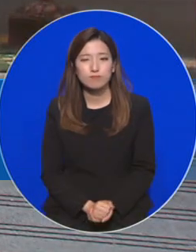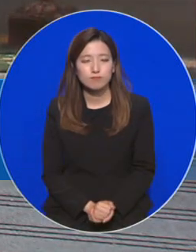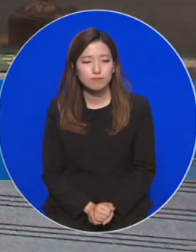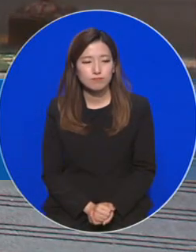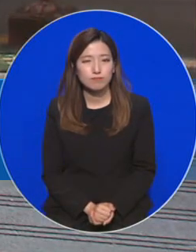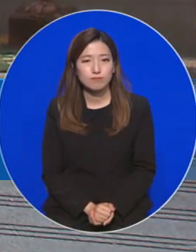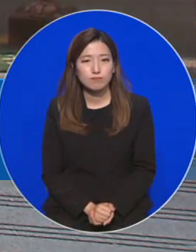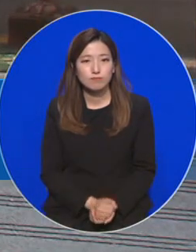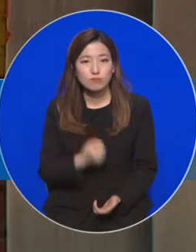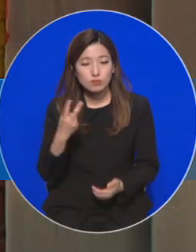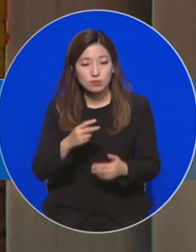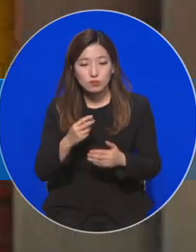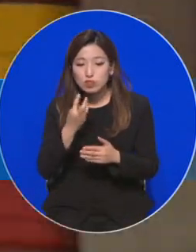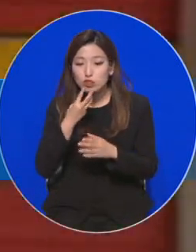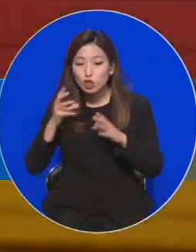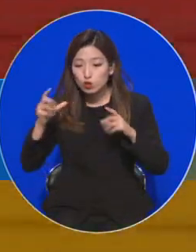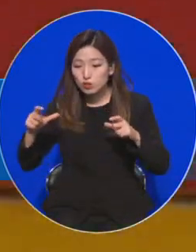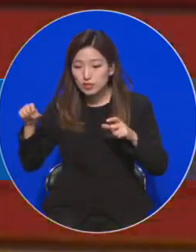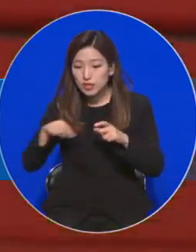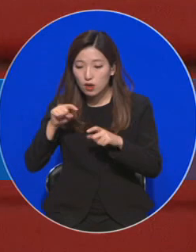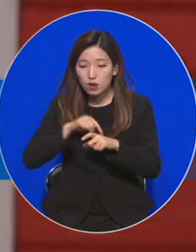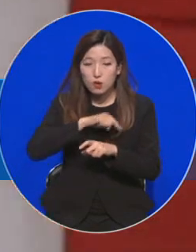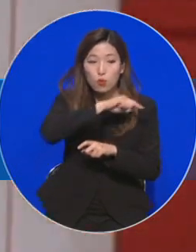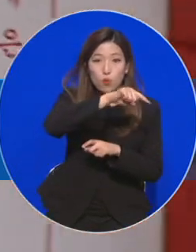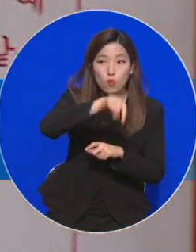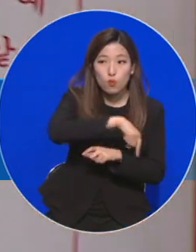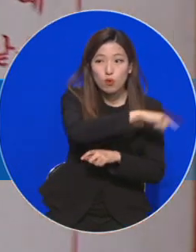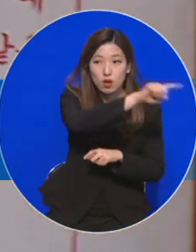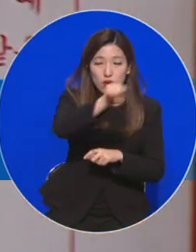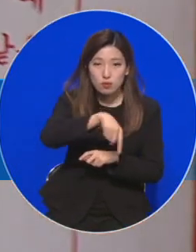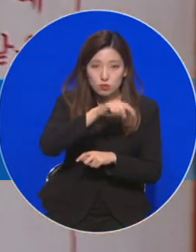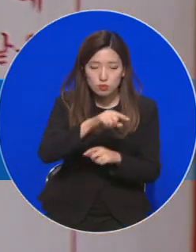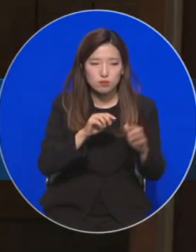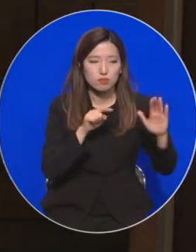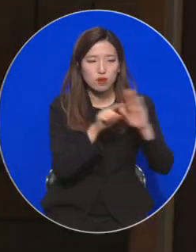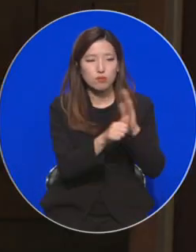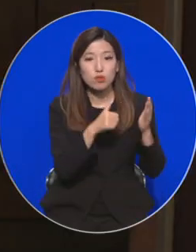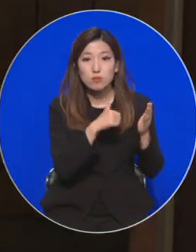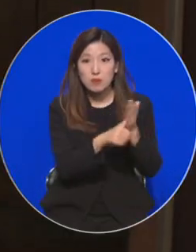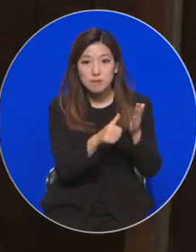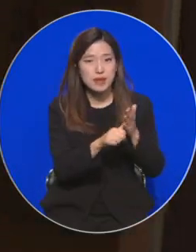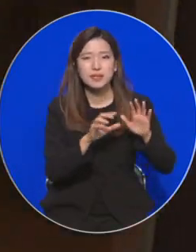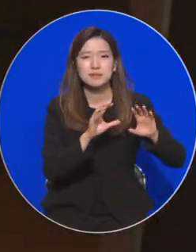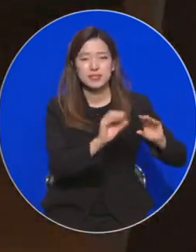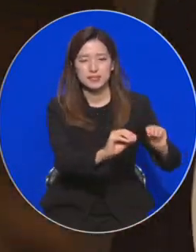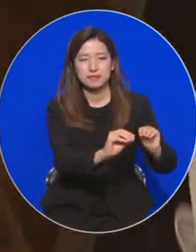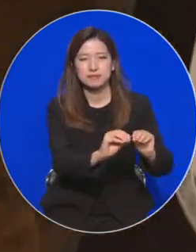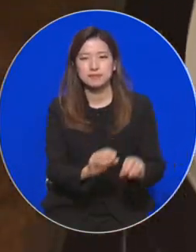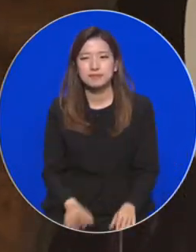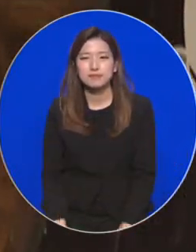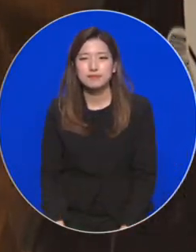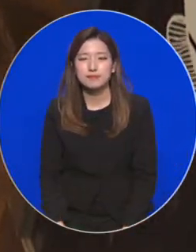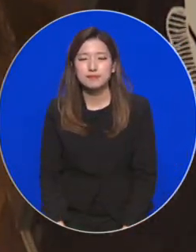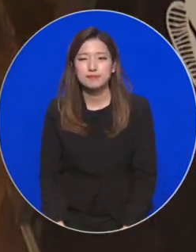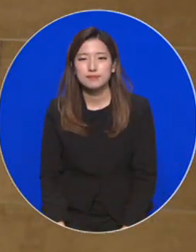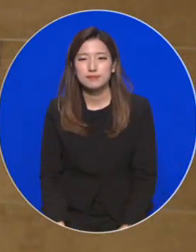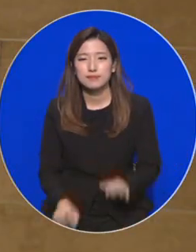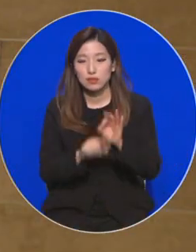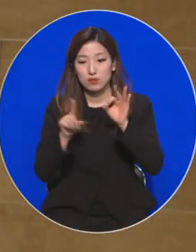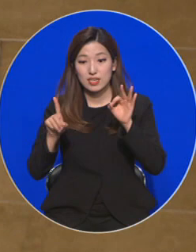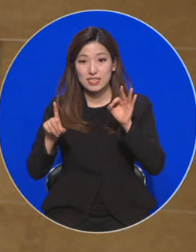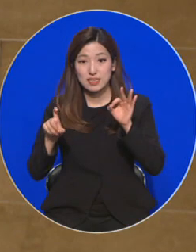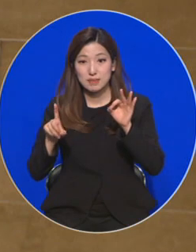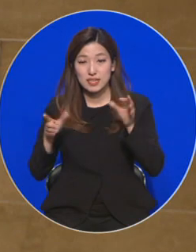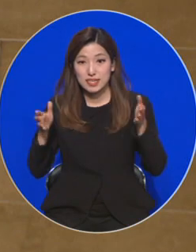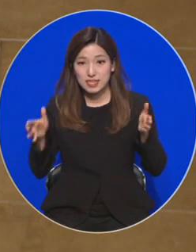5종과 방문 판매 업에 대한 집합 금지가 계속 적용됩니다 대학 당국은 이번 주 안에 특별 방역 기간이 종료된